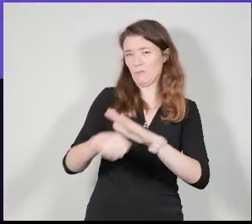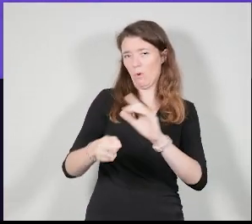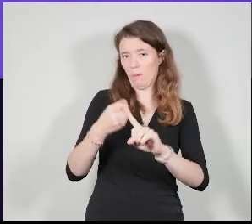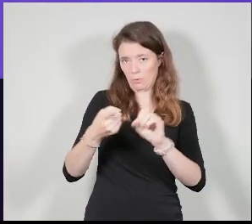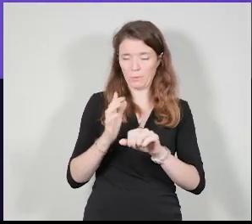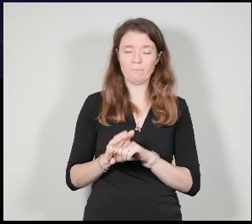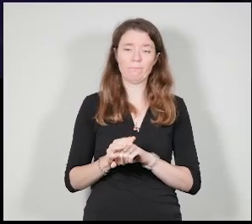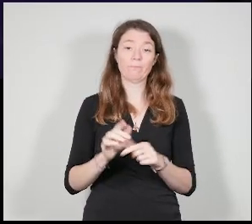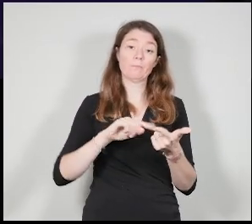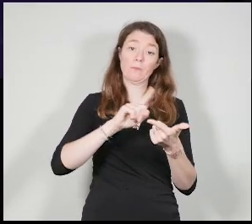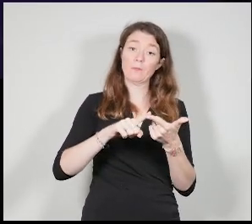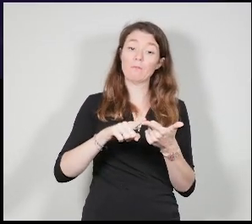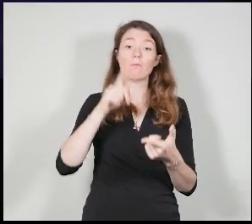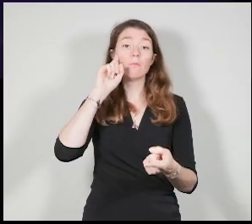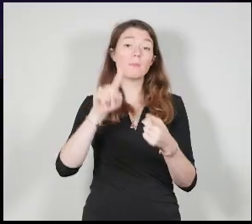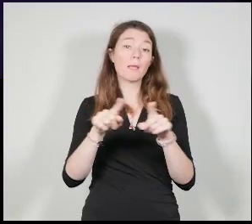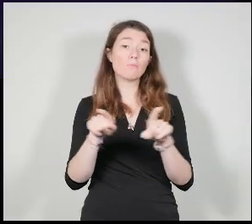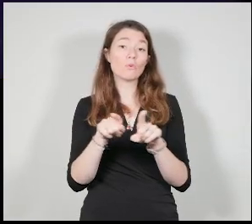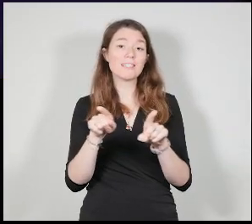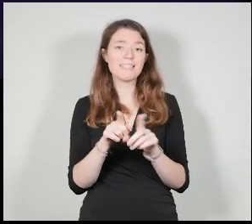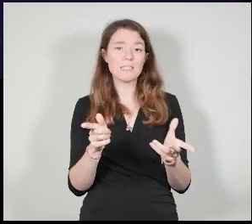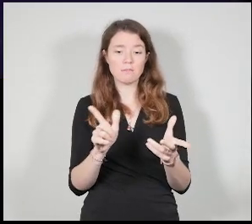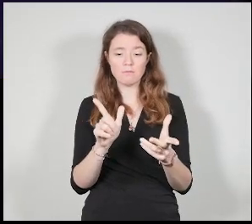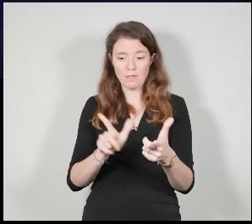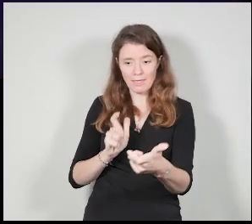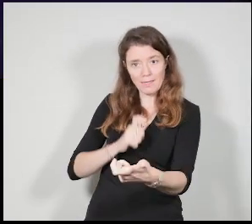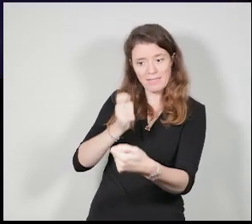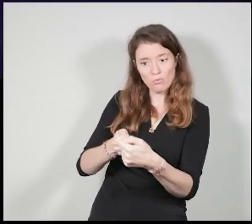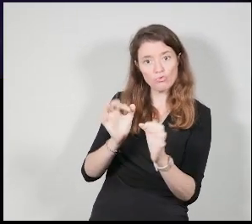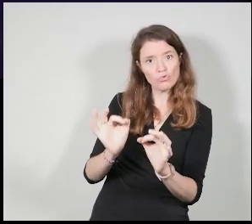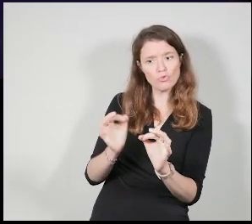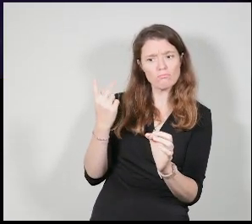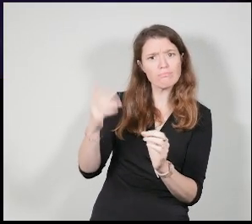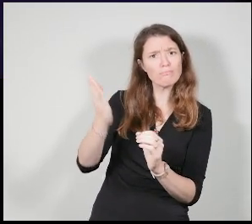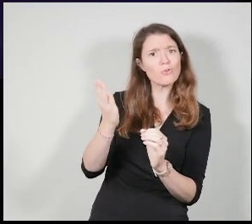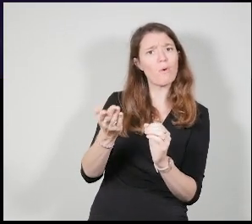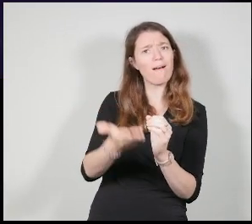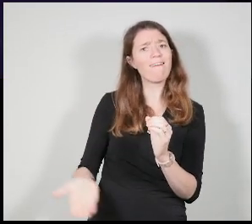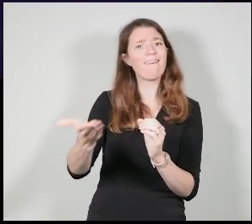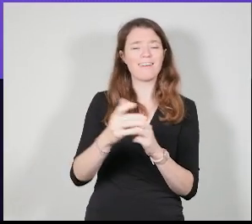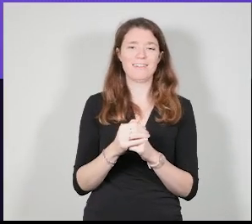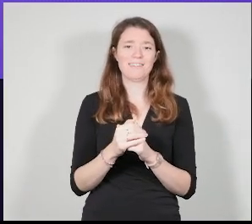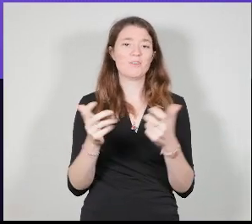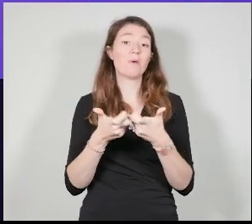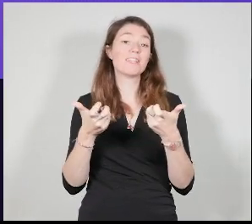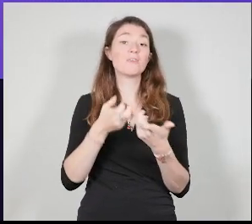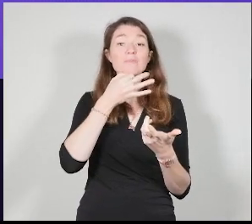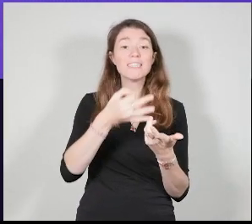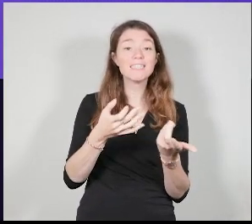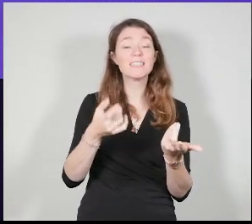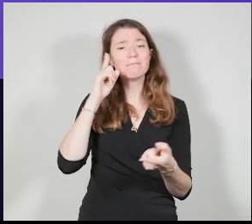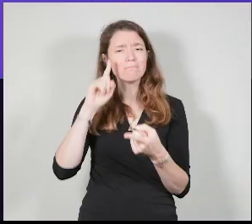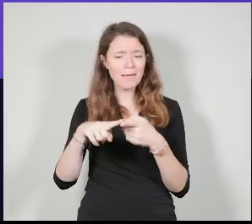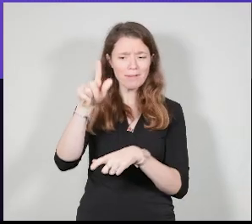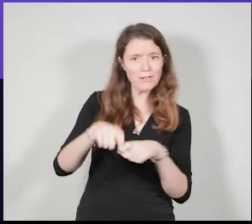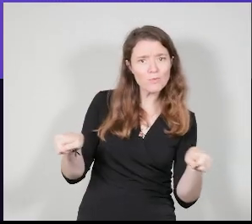a une question également de juste adaptation aux besoins des personnes. Donc on parle par exemple des questions